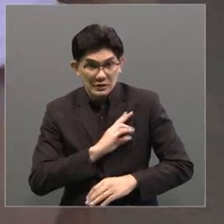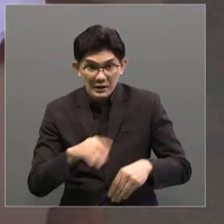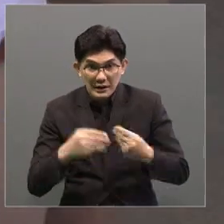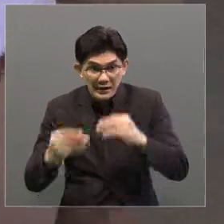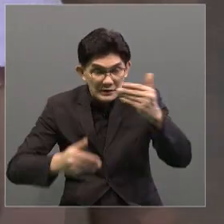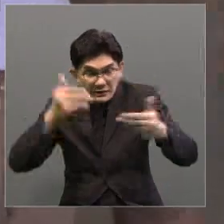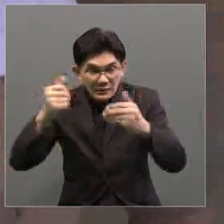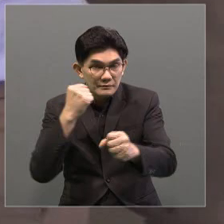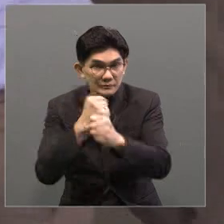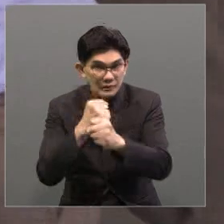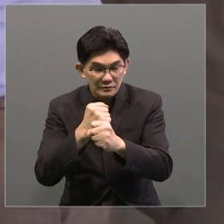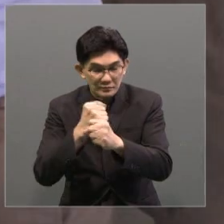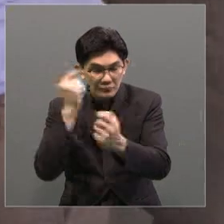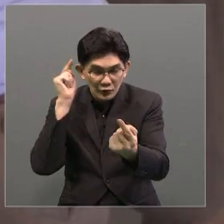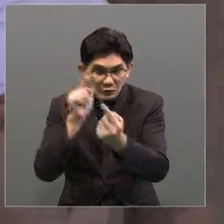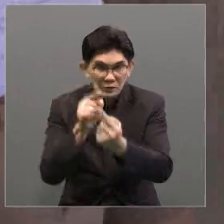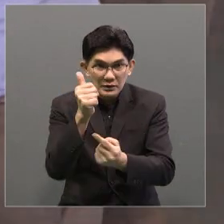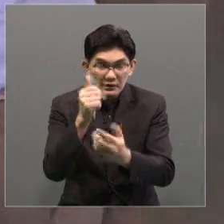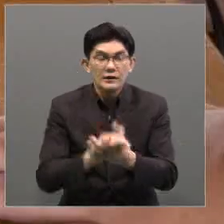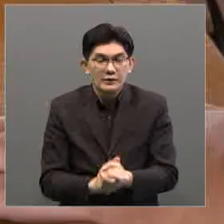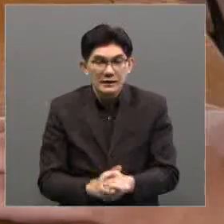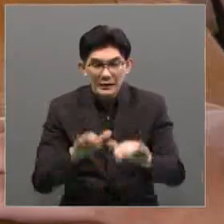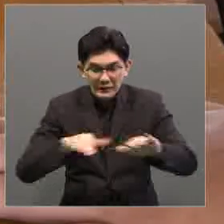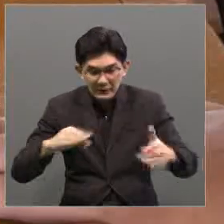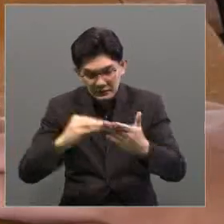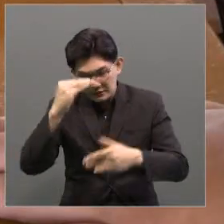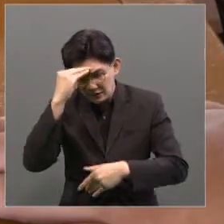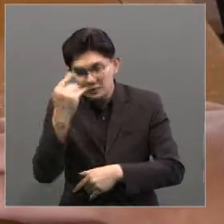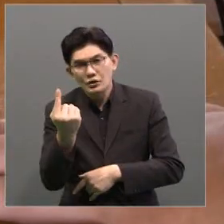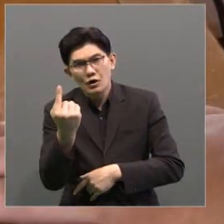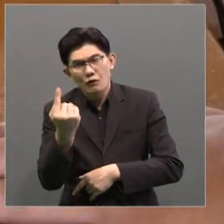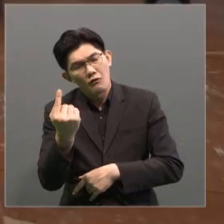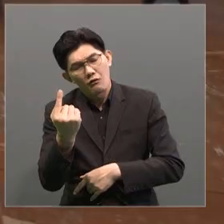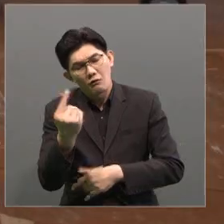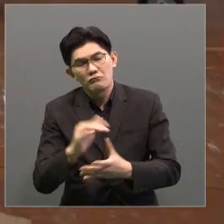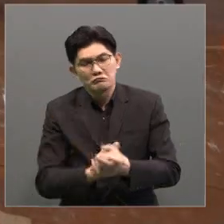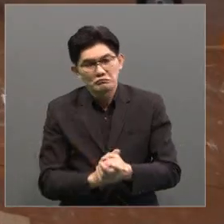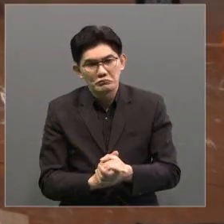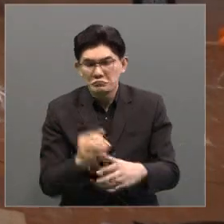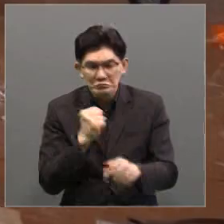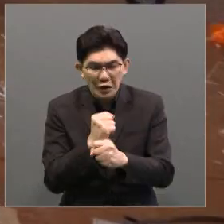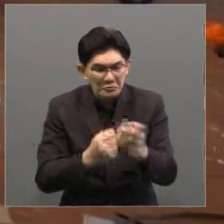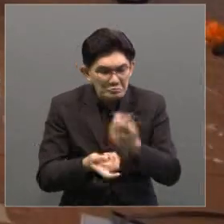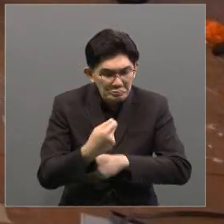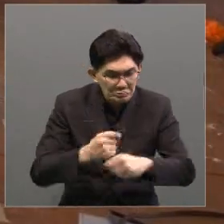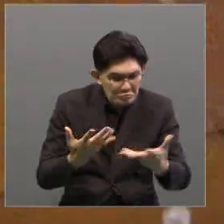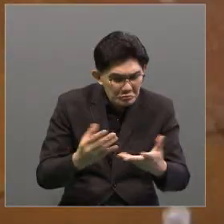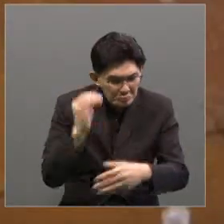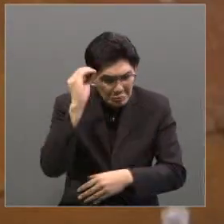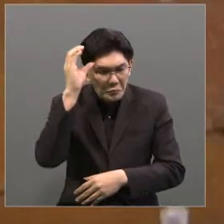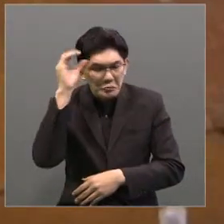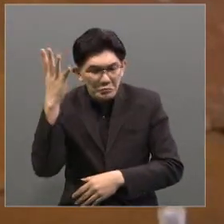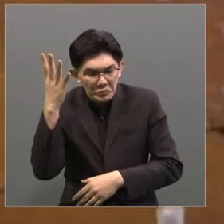พวกนี้ประสบสำเร็จทีนี้ลูกๆถ้าเรียนอย่างเดียวไม่มีการปฏิบัติความรู้จะ